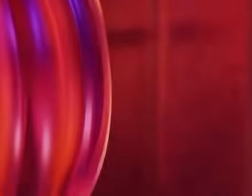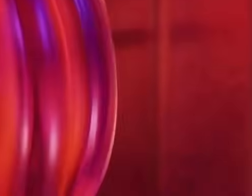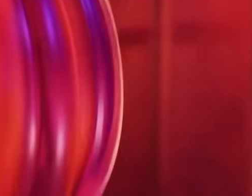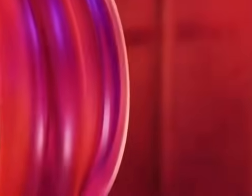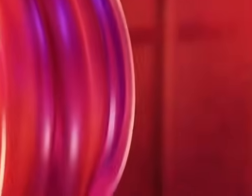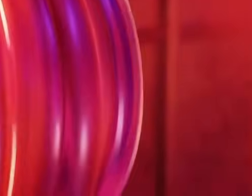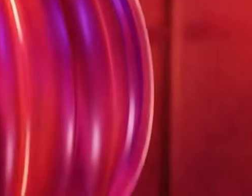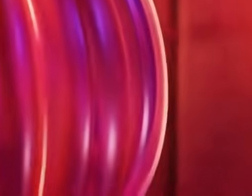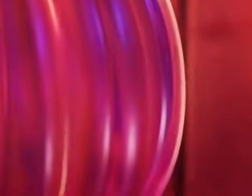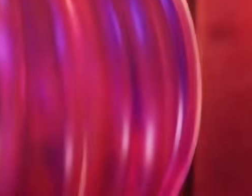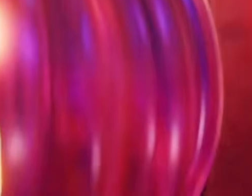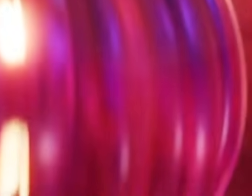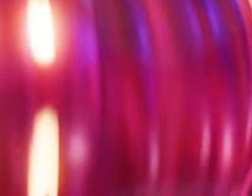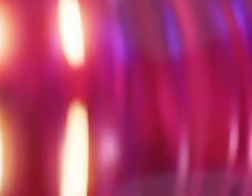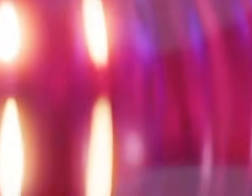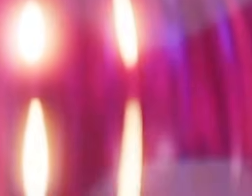وَجَعَلْهُ لَنَا